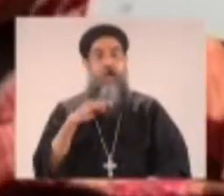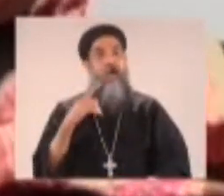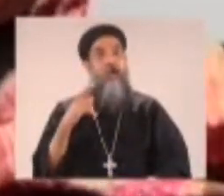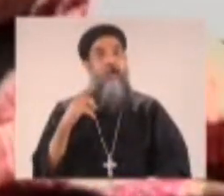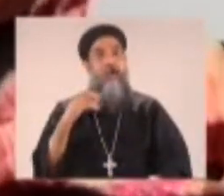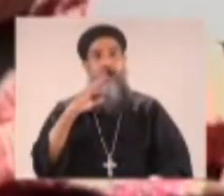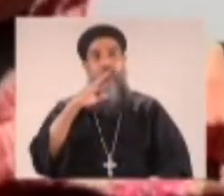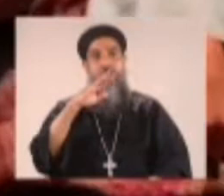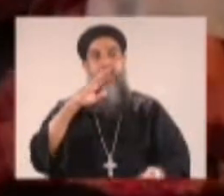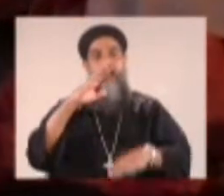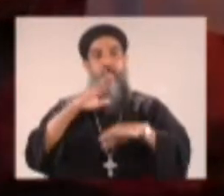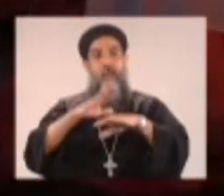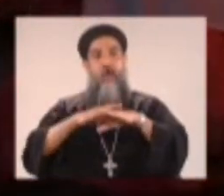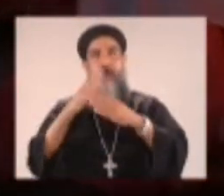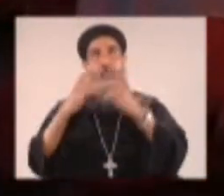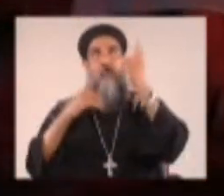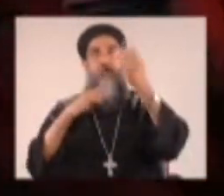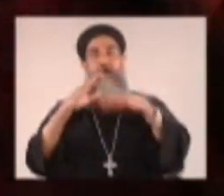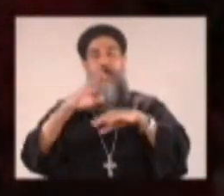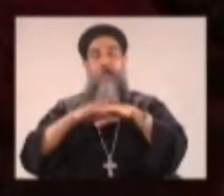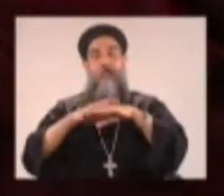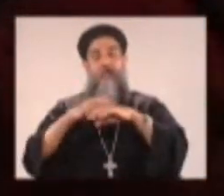بيخافوه.